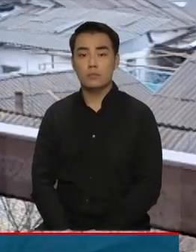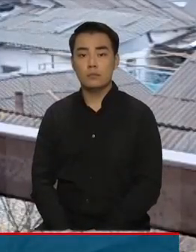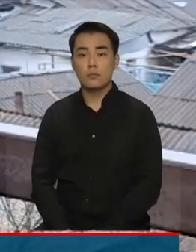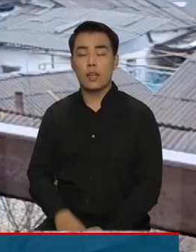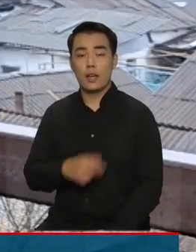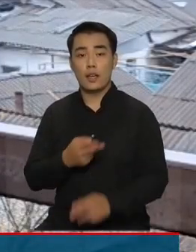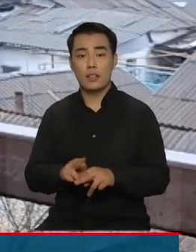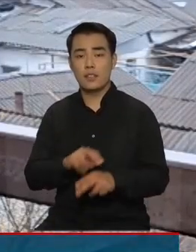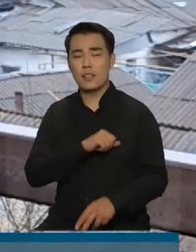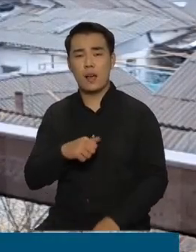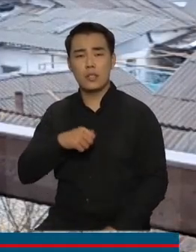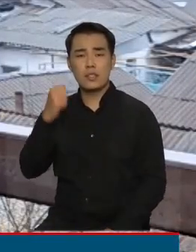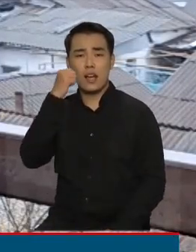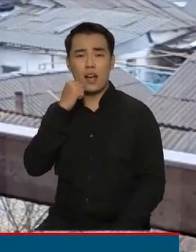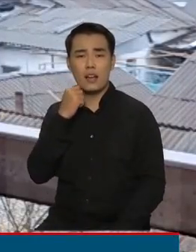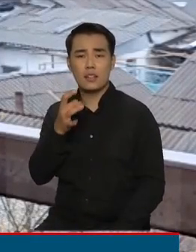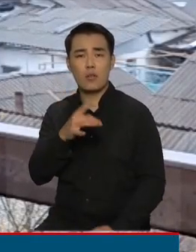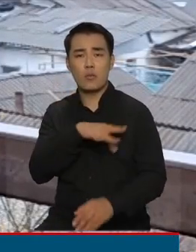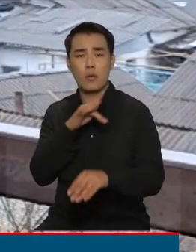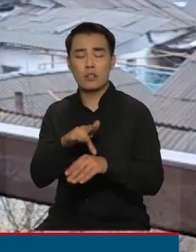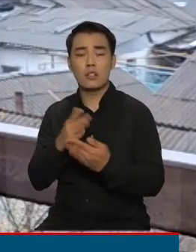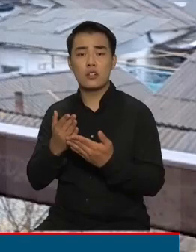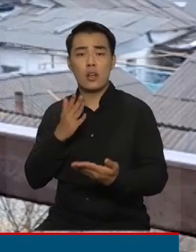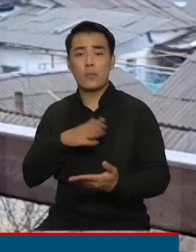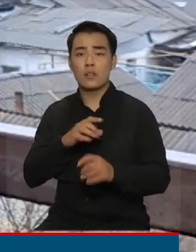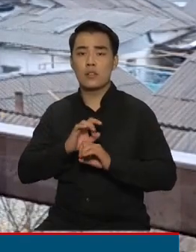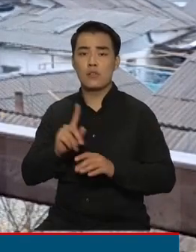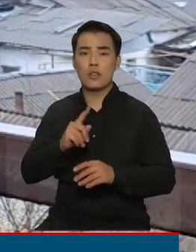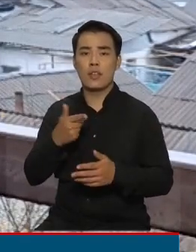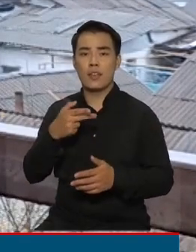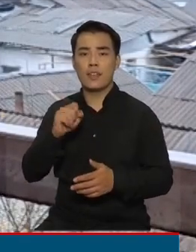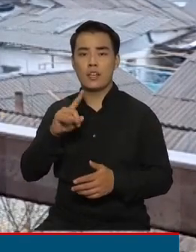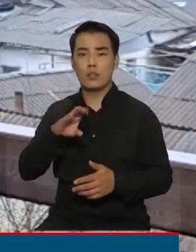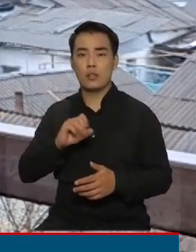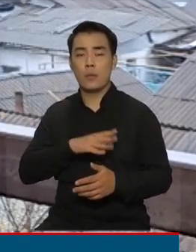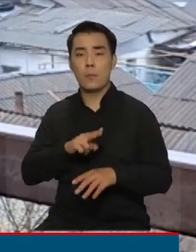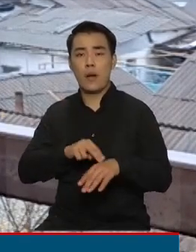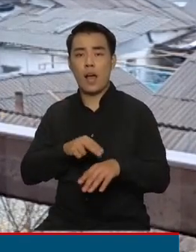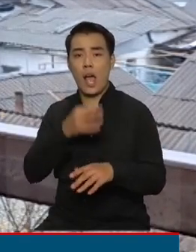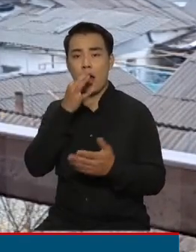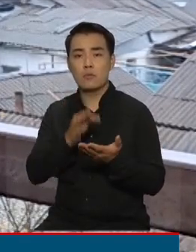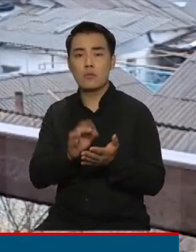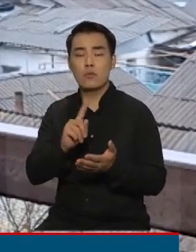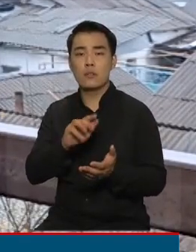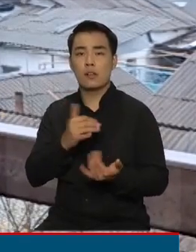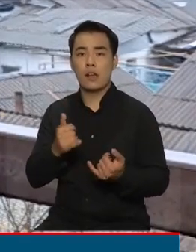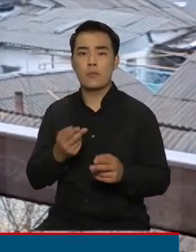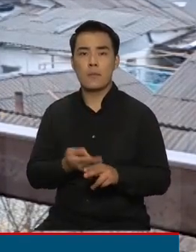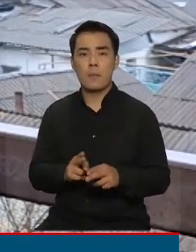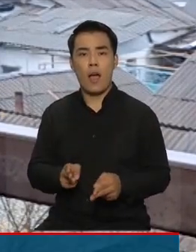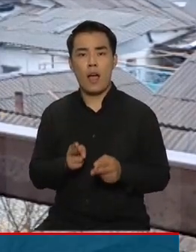Это самый старый район города. Его раньше называли местным гетто. А полицейские отмечали неблагоприятную